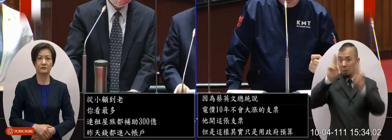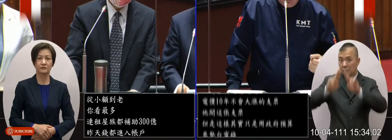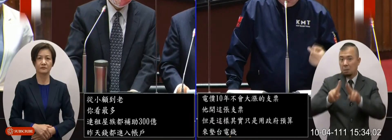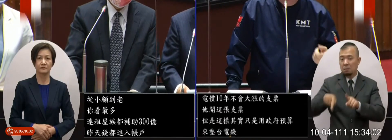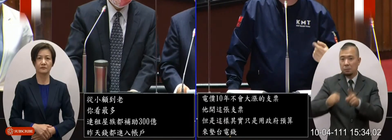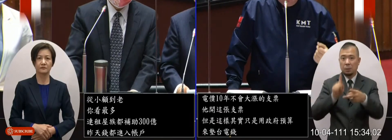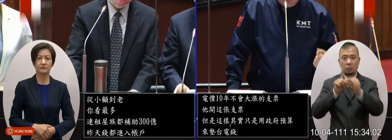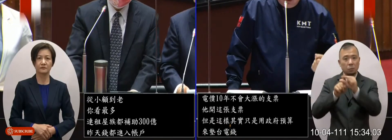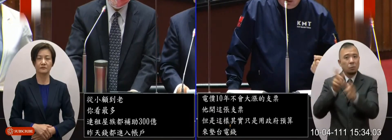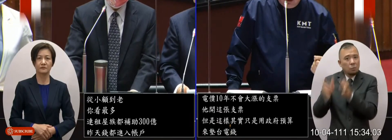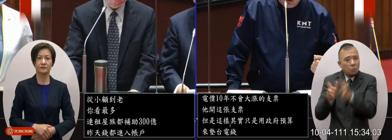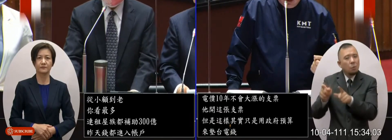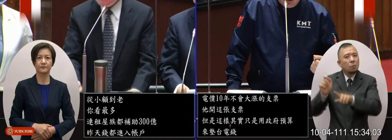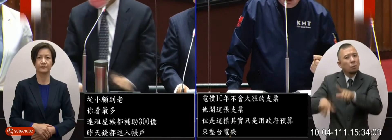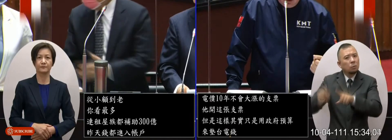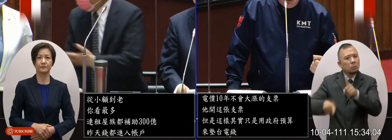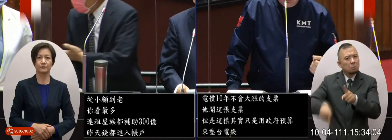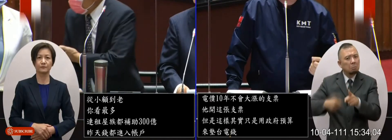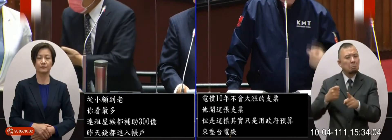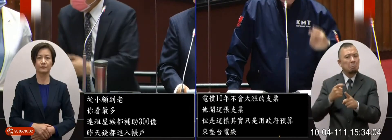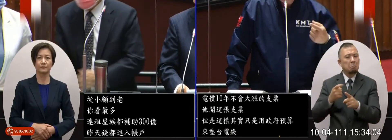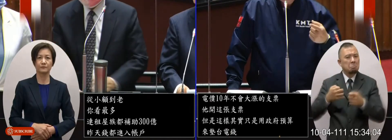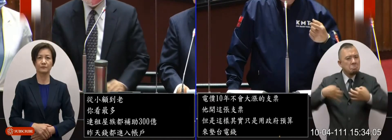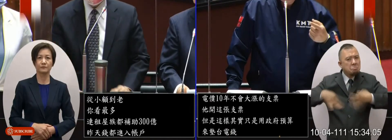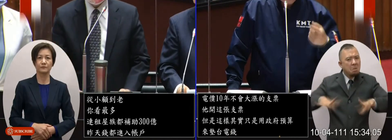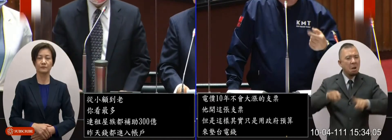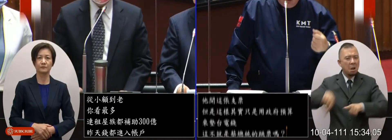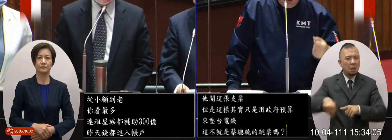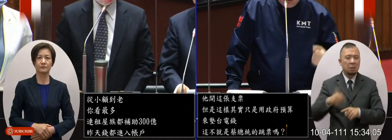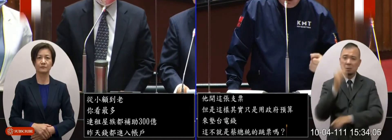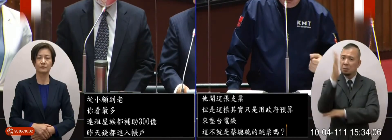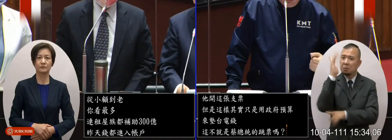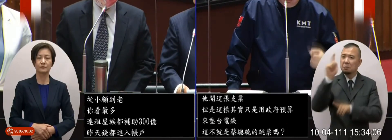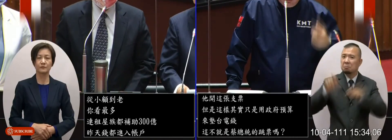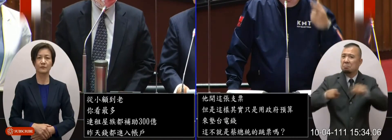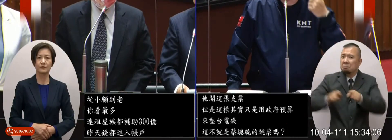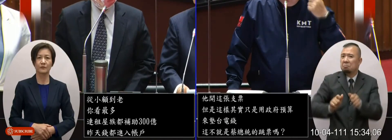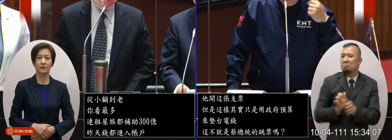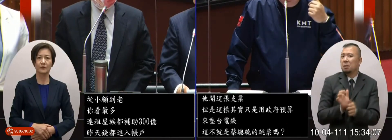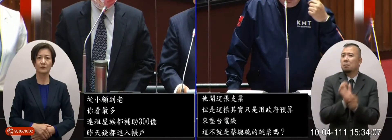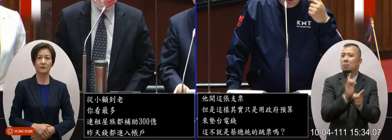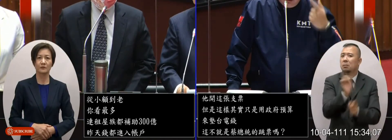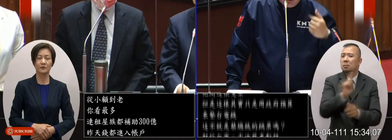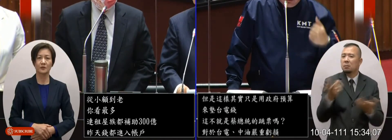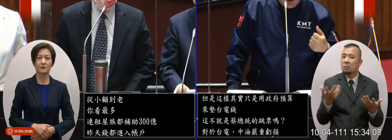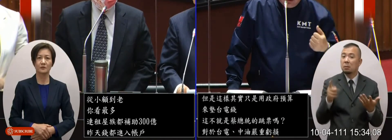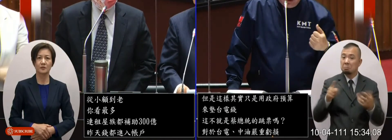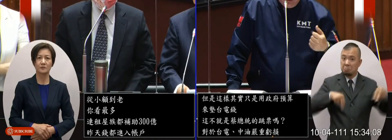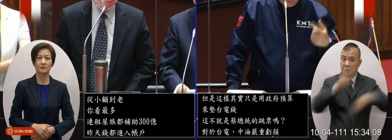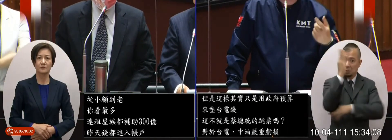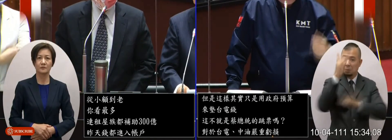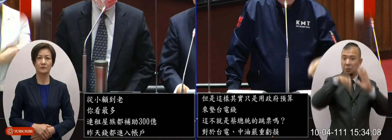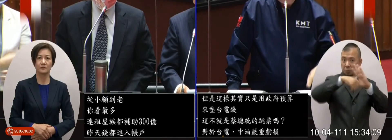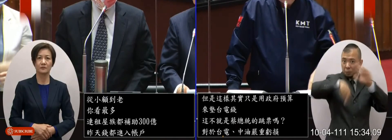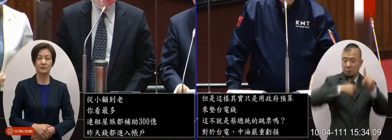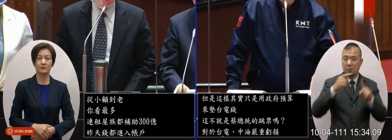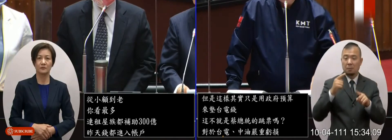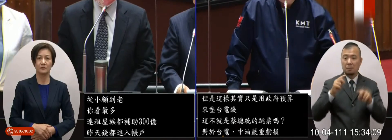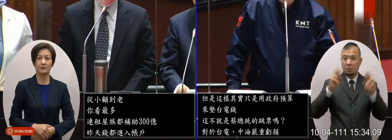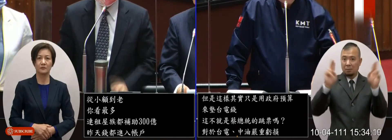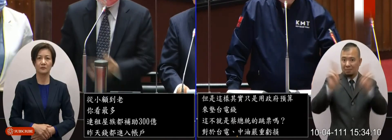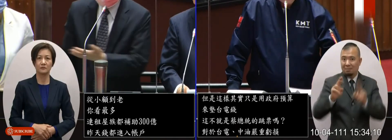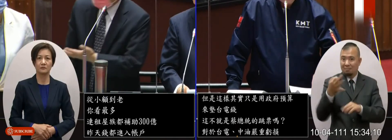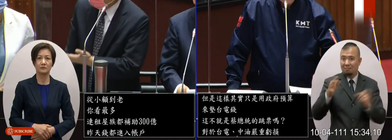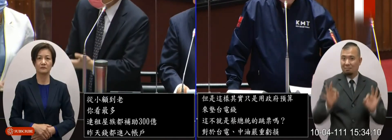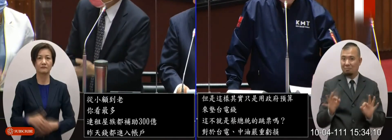损，政府有什么因应的政策？那行政院会考虑调涨电价来反映它的成本